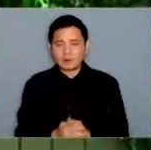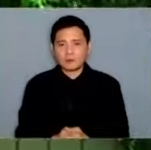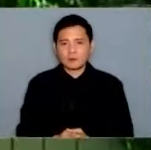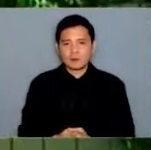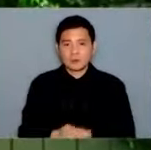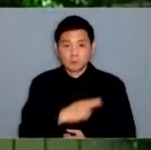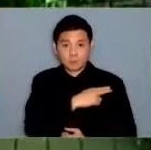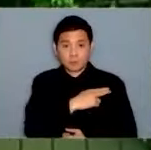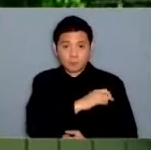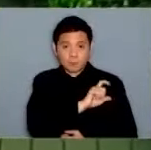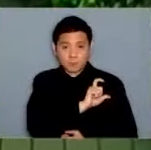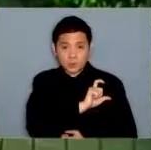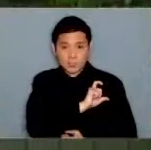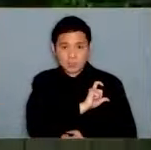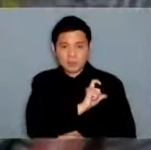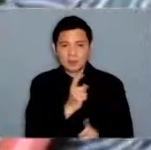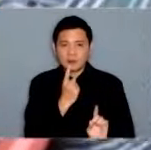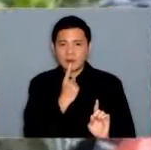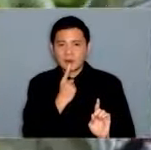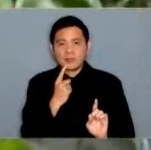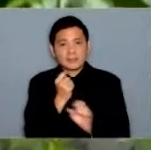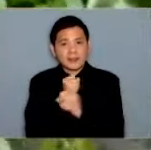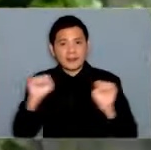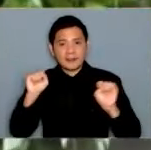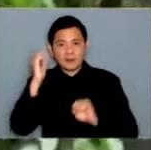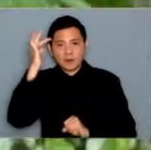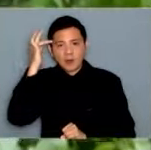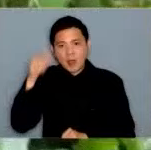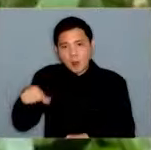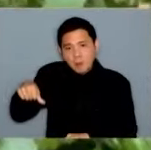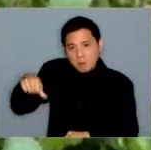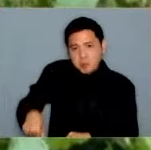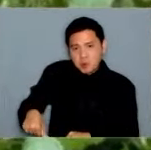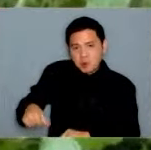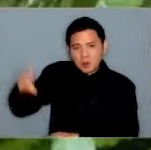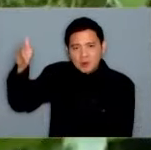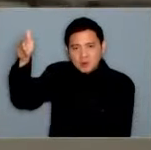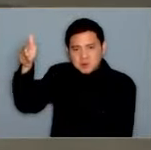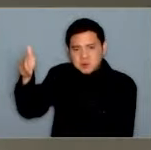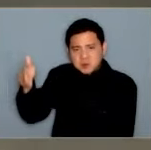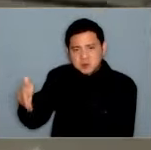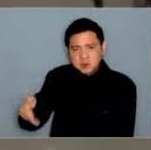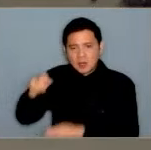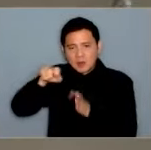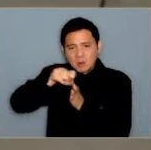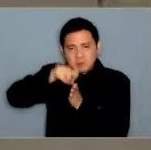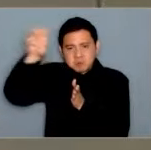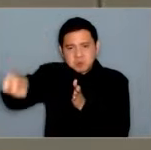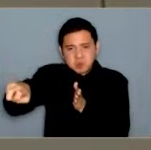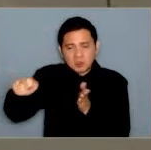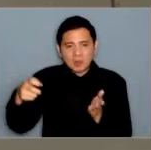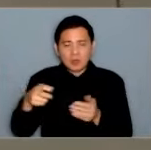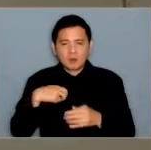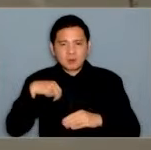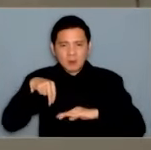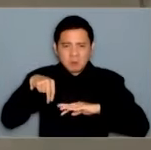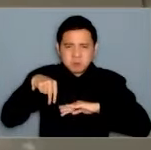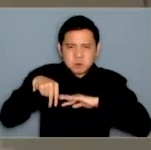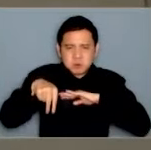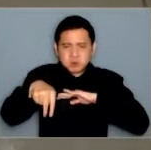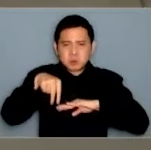nang buksan nito ang bintana ng kotse saka sumampa paglagpas ng ilalim ng tulay. Sinuong niya raw ang baha para